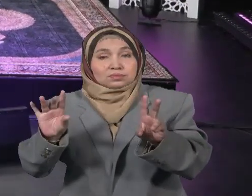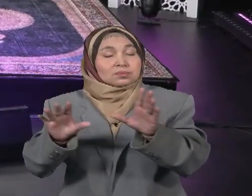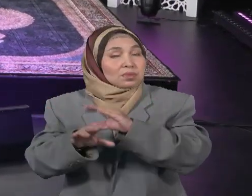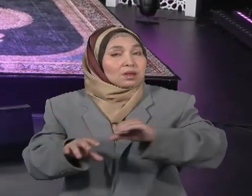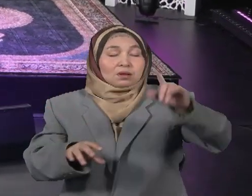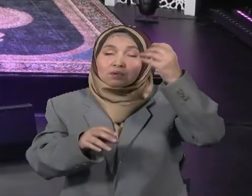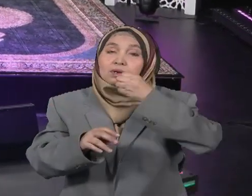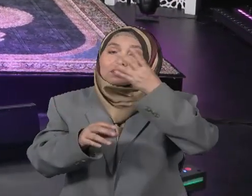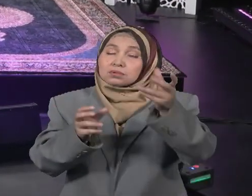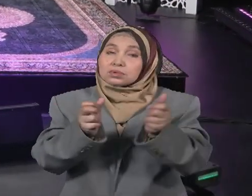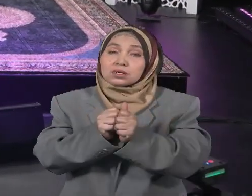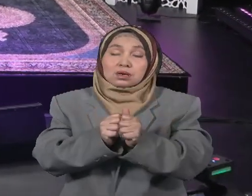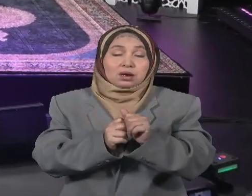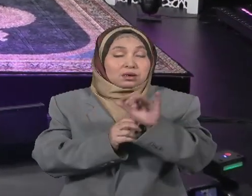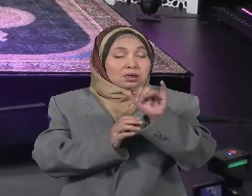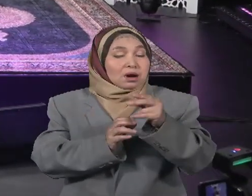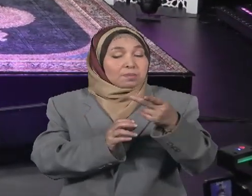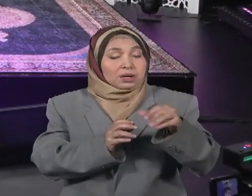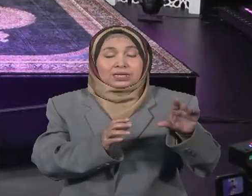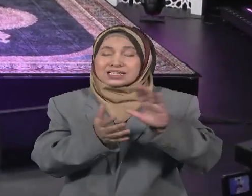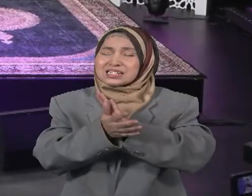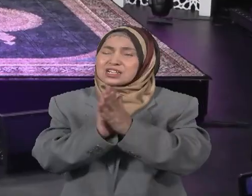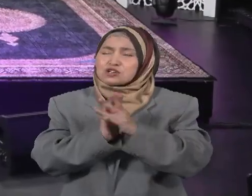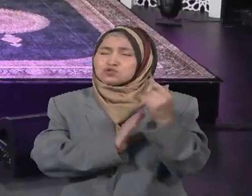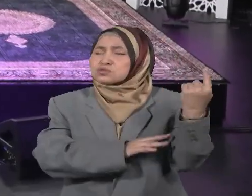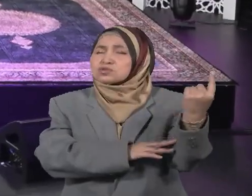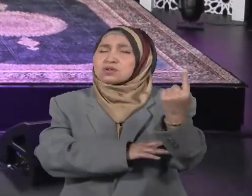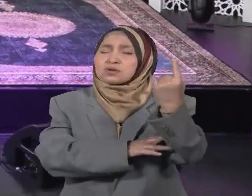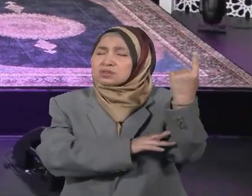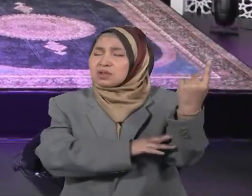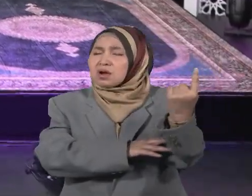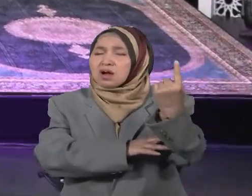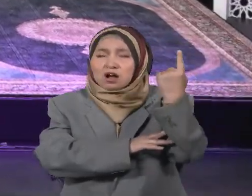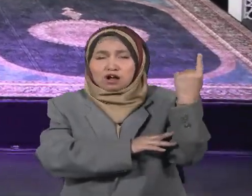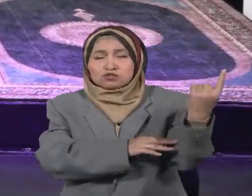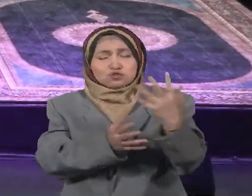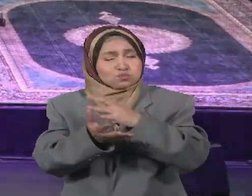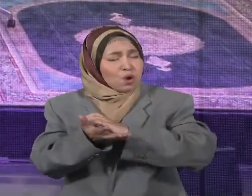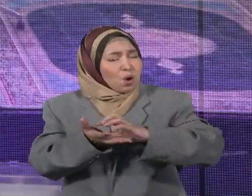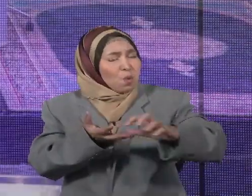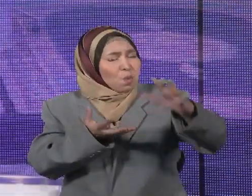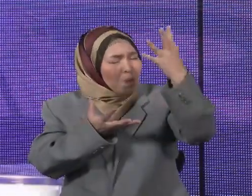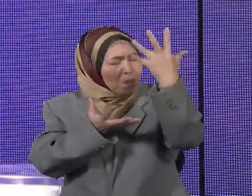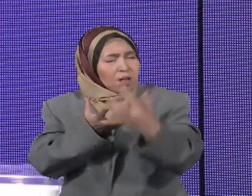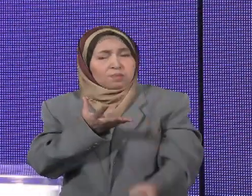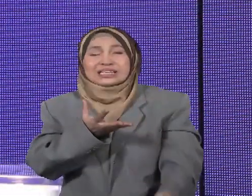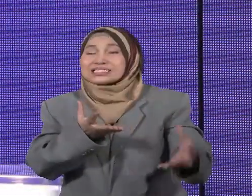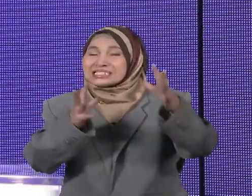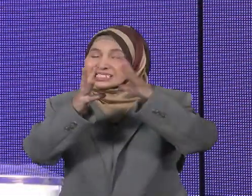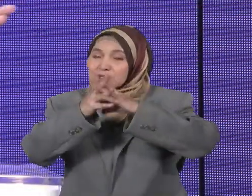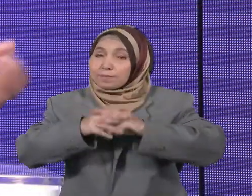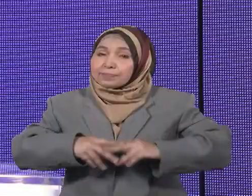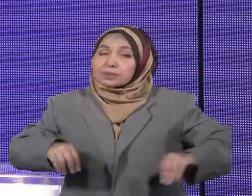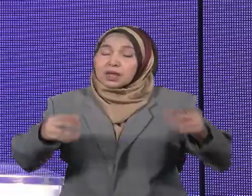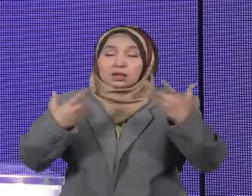menyatakan menggunakan perkataan yamhaqu itu dalam fi'il mudhari', maksudnya sentiasa menghancurkan. Kalau Imam Alusi menyatakan kehancuran ini maksudnya